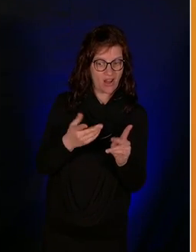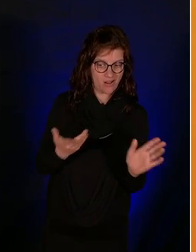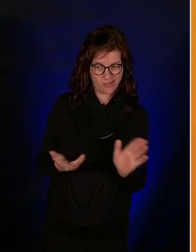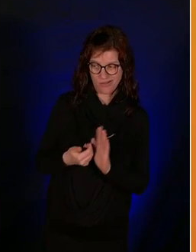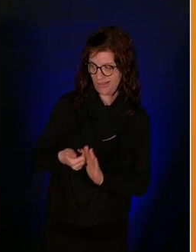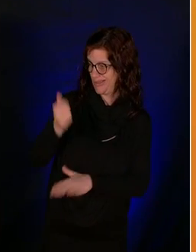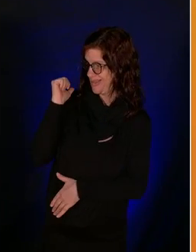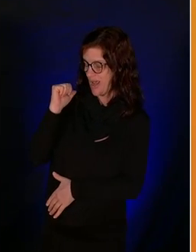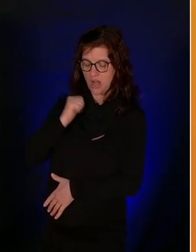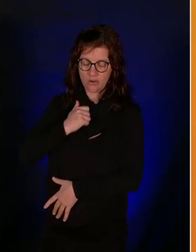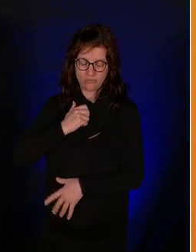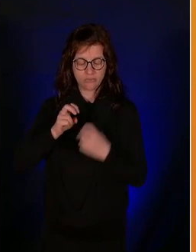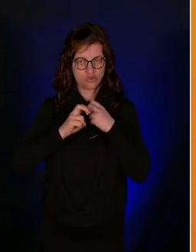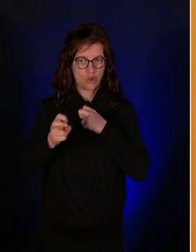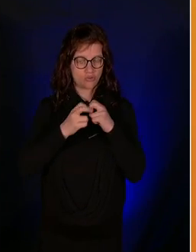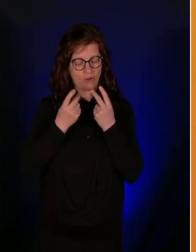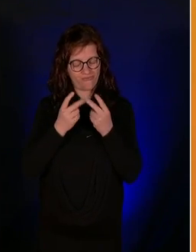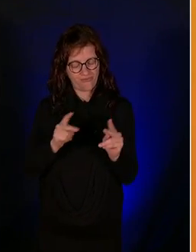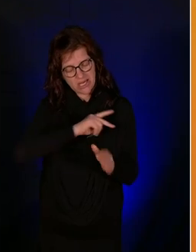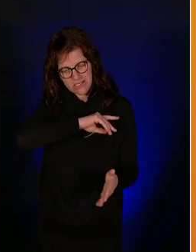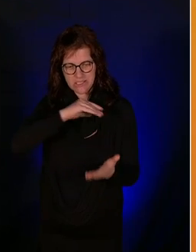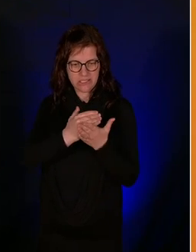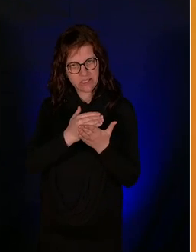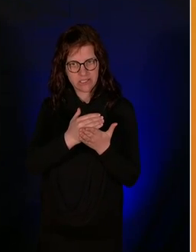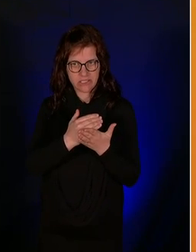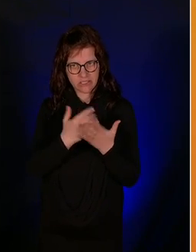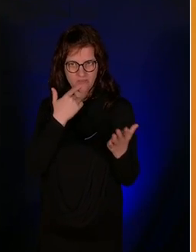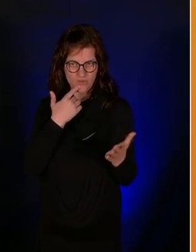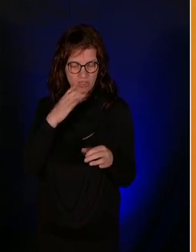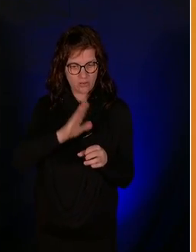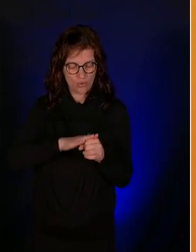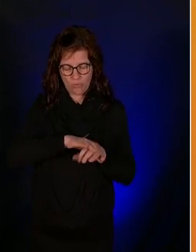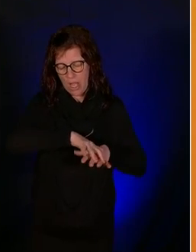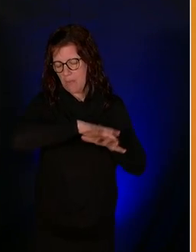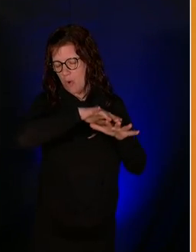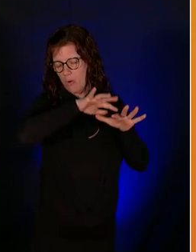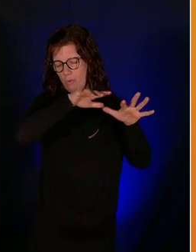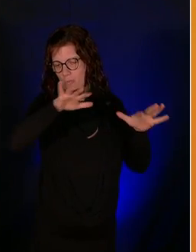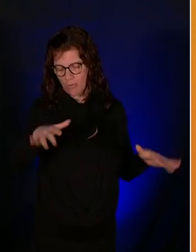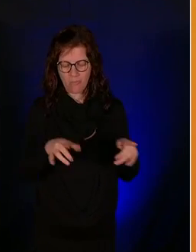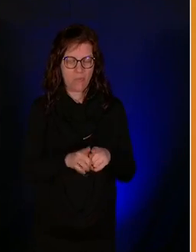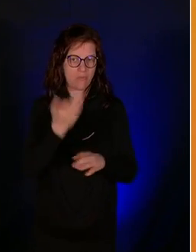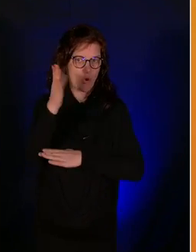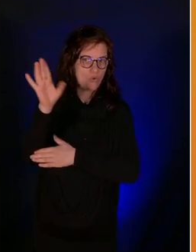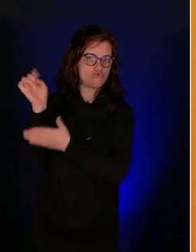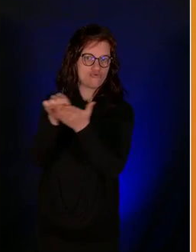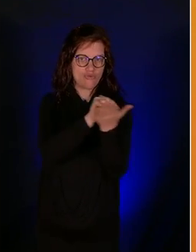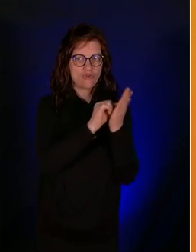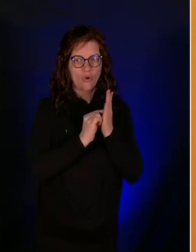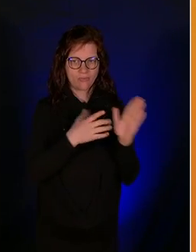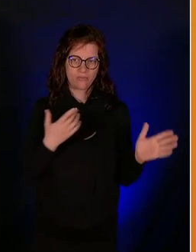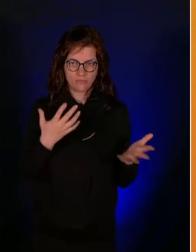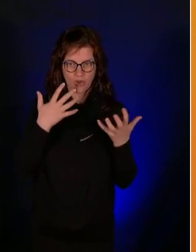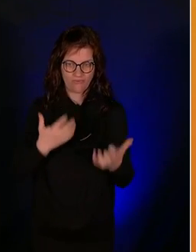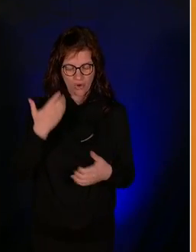l'arrêt hier, ville qui a été submergée par les poubelles comme dans bien d'autres endroits. Je tiens à saluer tous ces